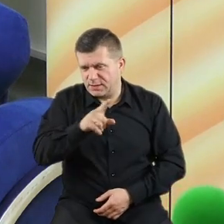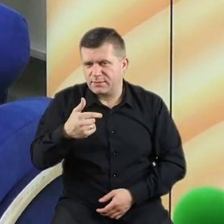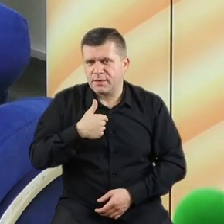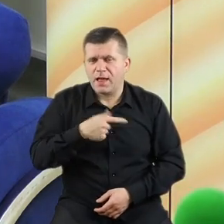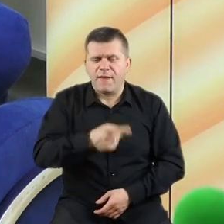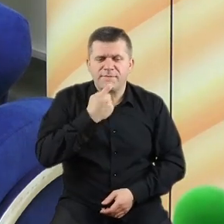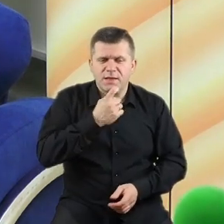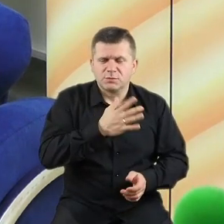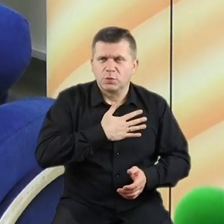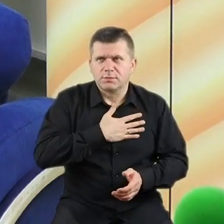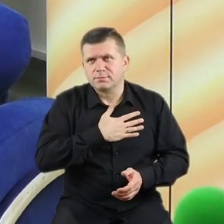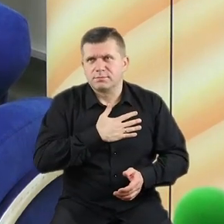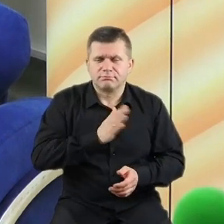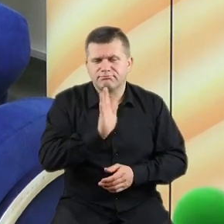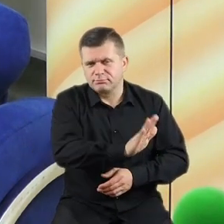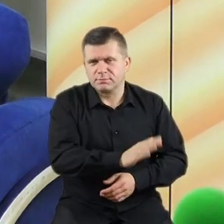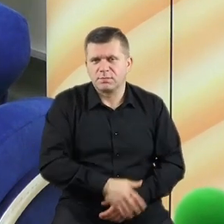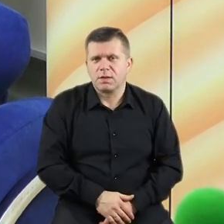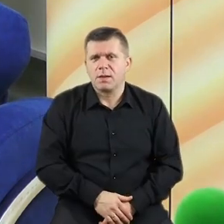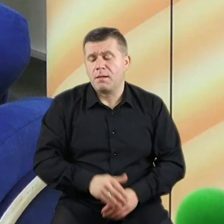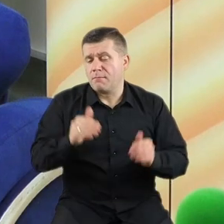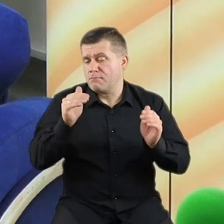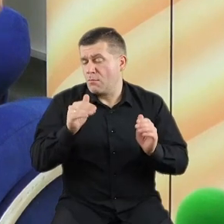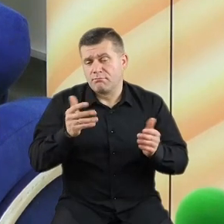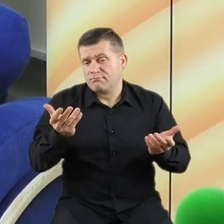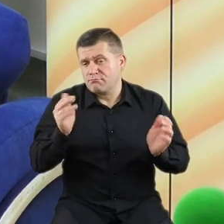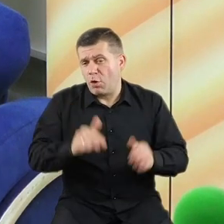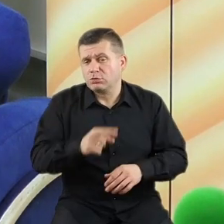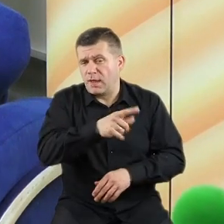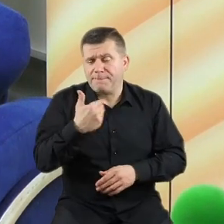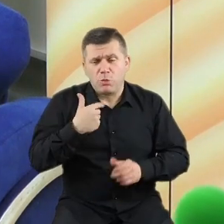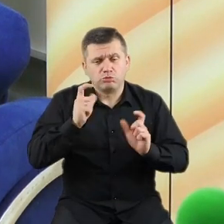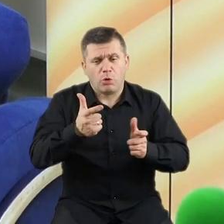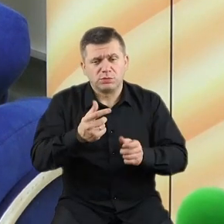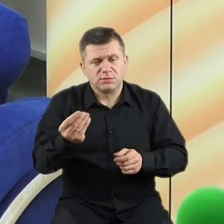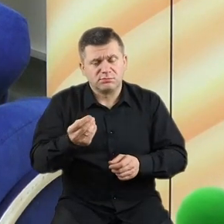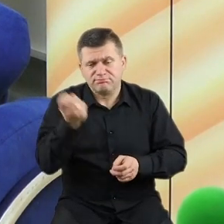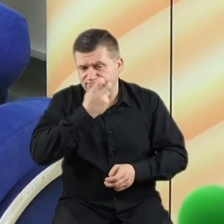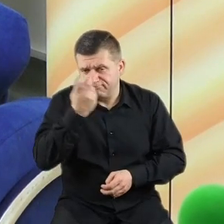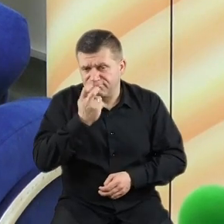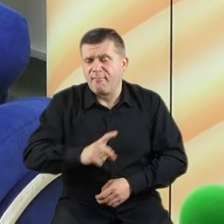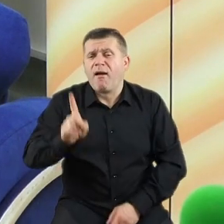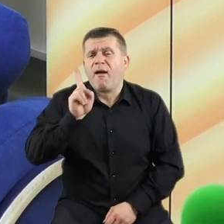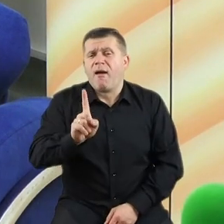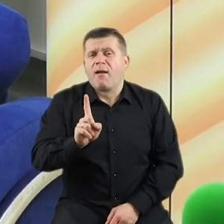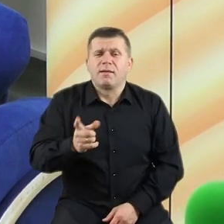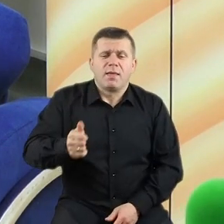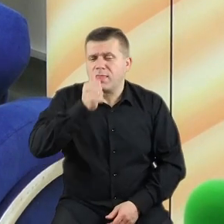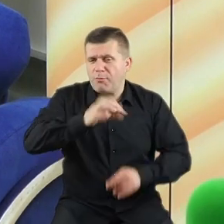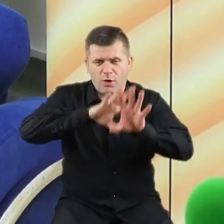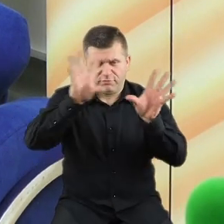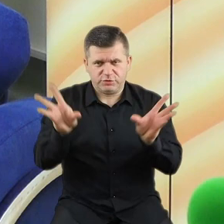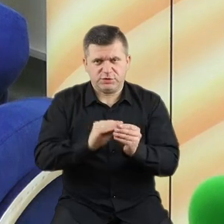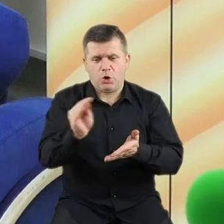temat dzieci fińskich w Szwecji, chociaż może niesłusznie, może tam w ogóle działo się coś niesamowitego. Ale no też nie mogę